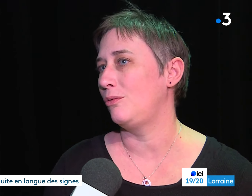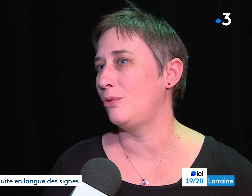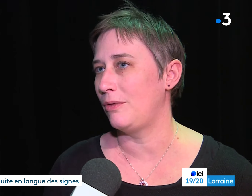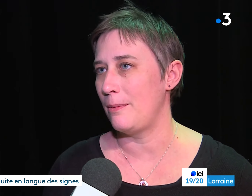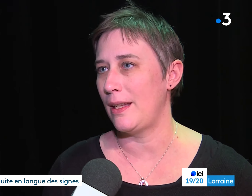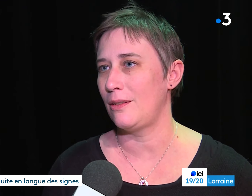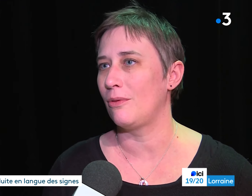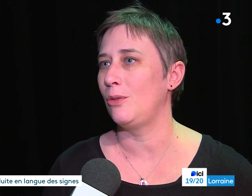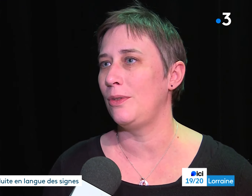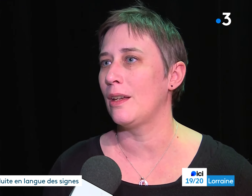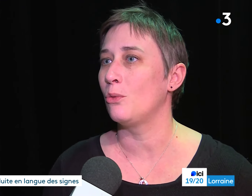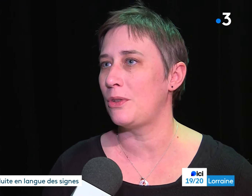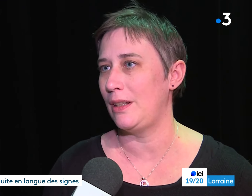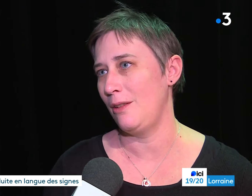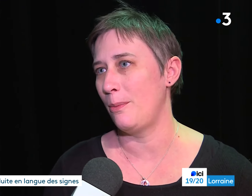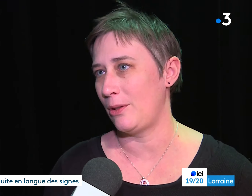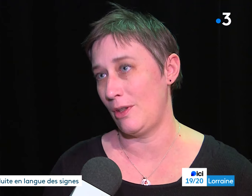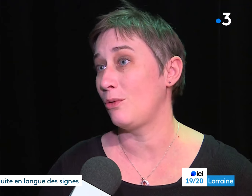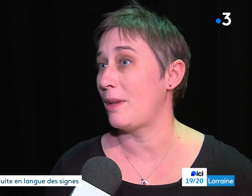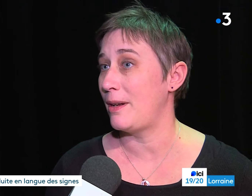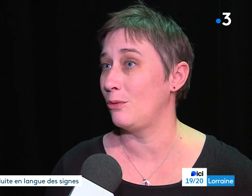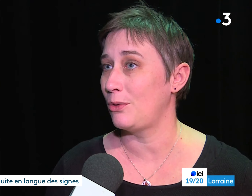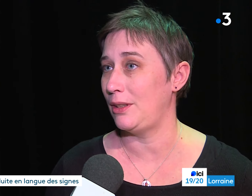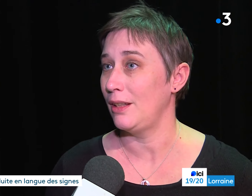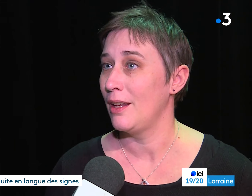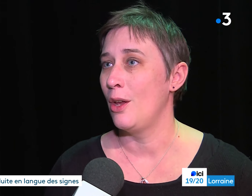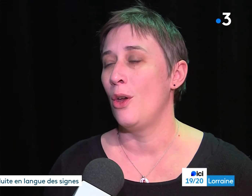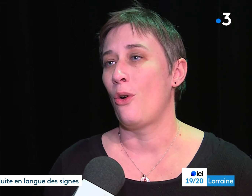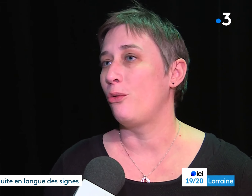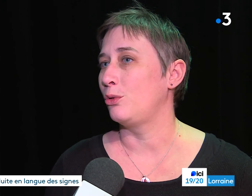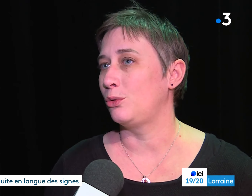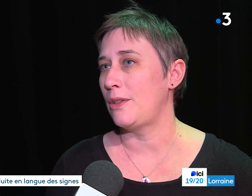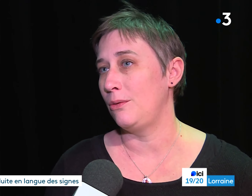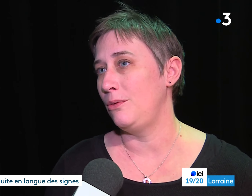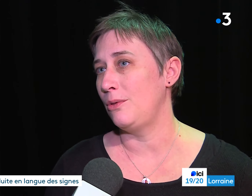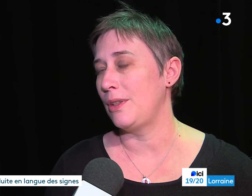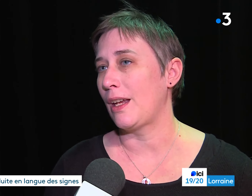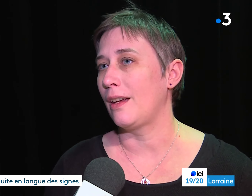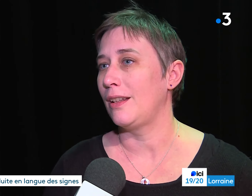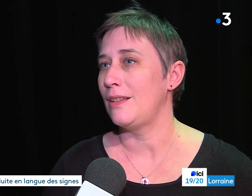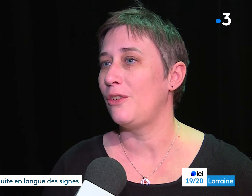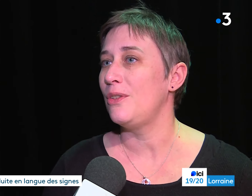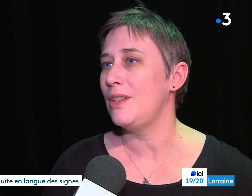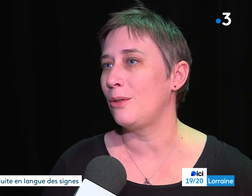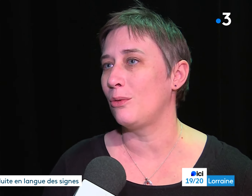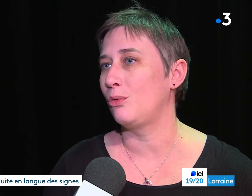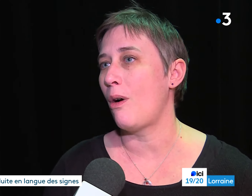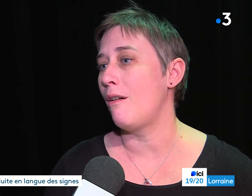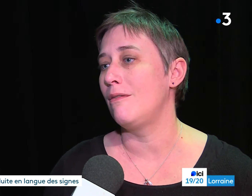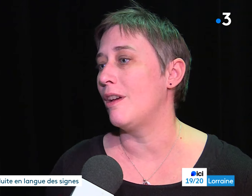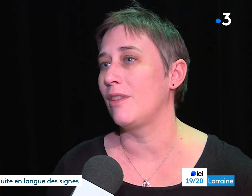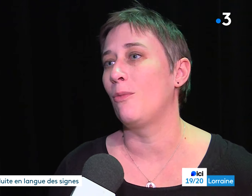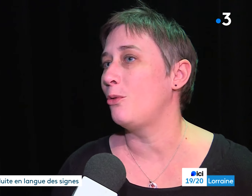répète tout au long de la pièce. On va donner un nom signé au personnage qu'on appelle un nom signé. En fonction soit d'une de ses caractéristiques physiques,